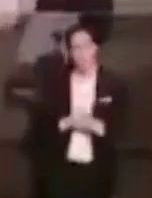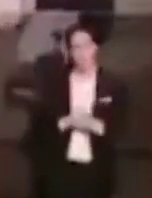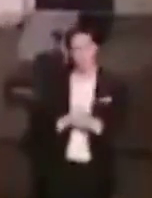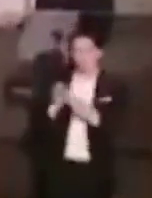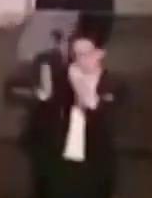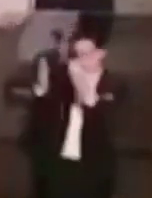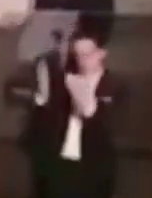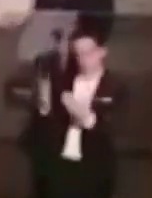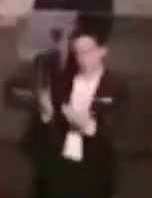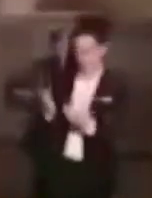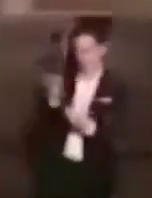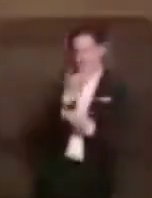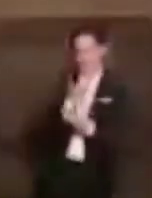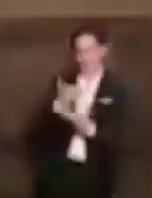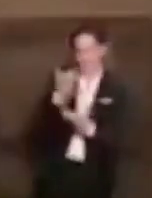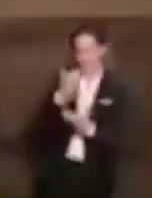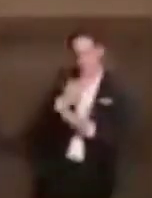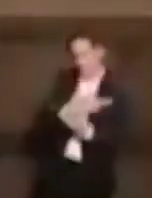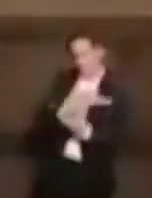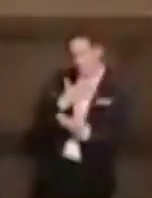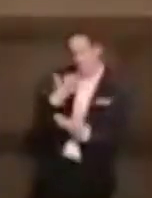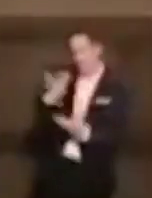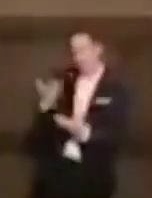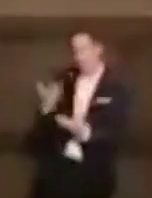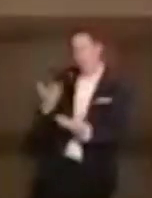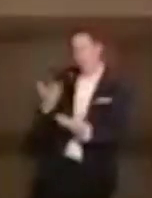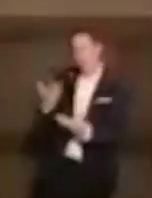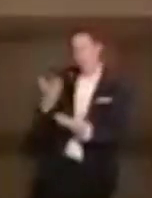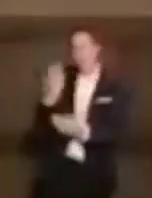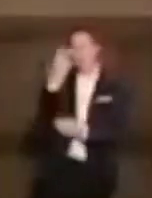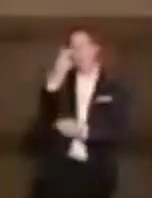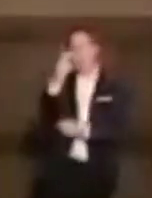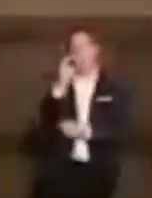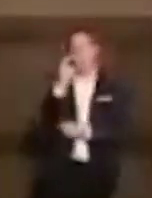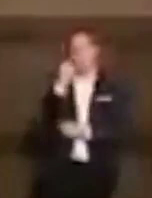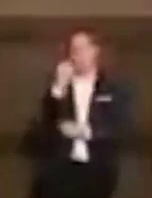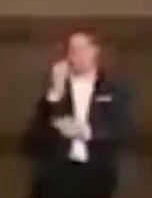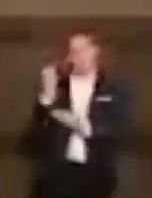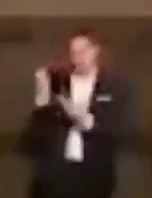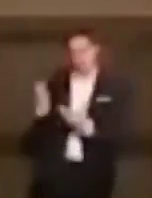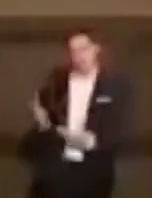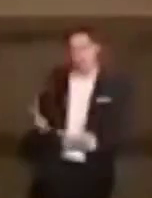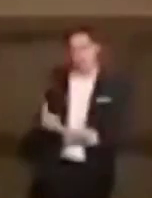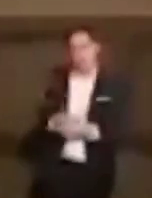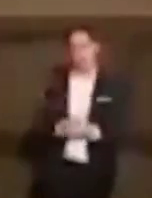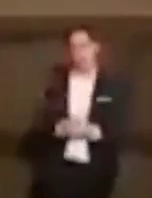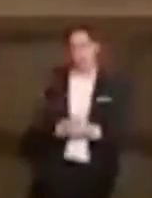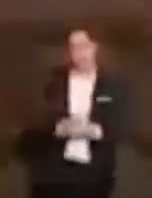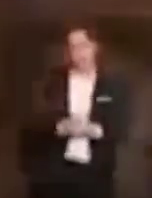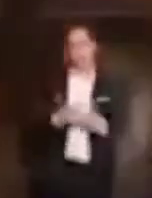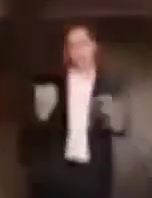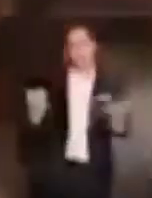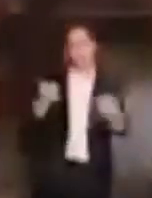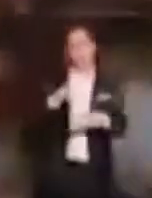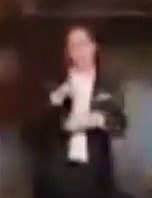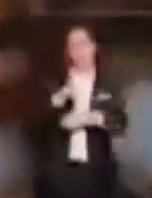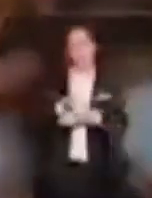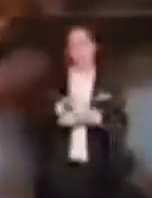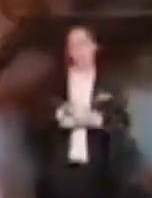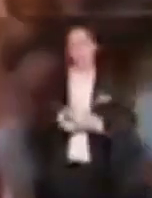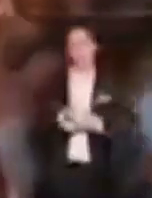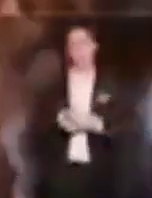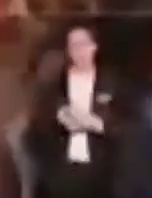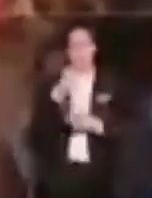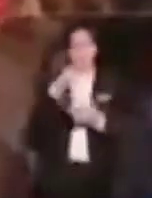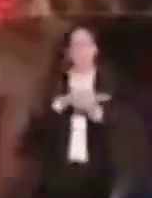آیا شما نمی گویید که اسلام دین مهربانی و گذشت است؟ پس چطور است که می بینم با